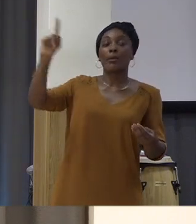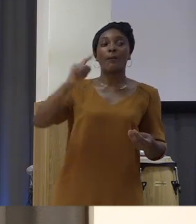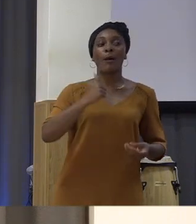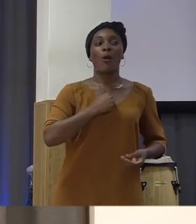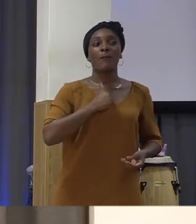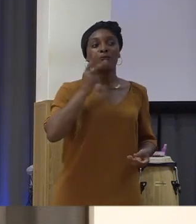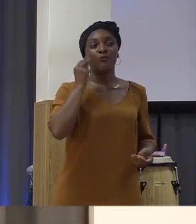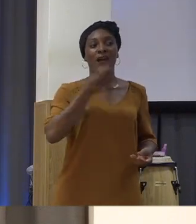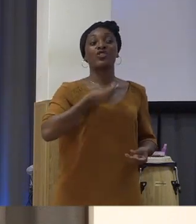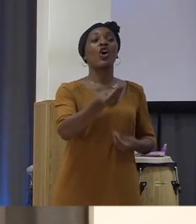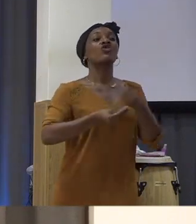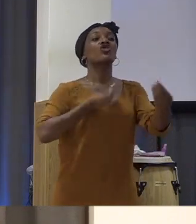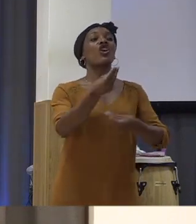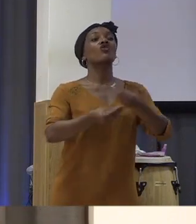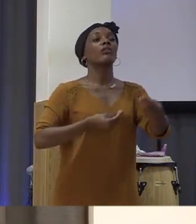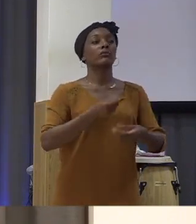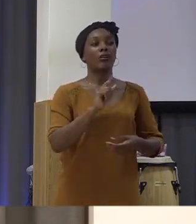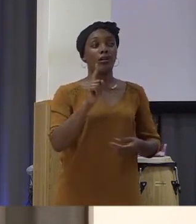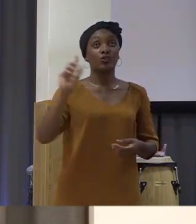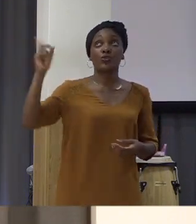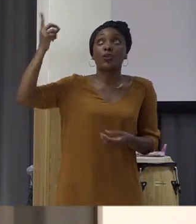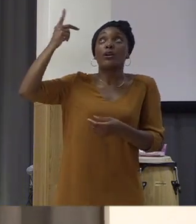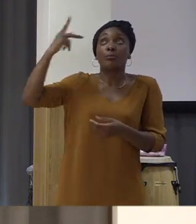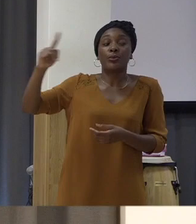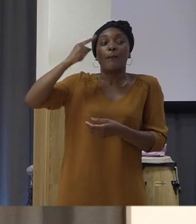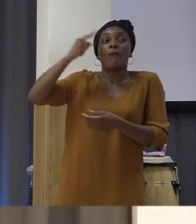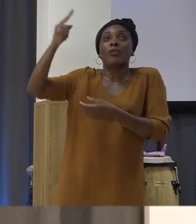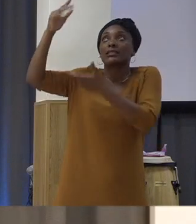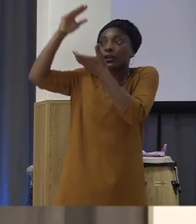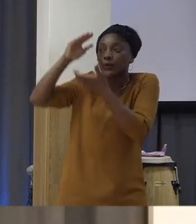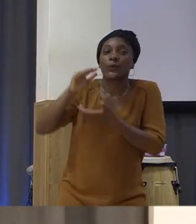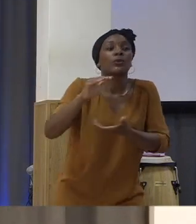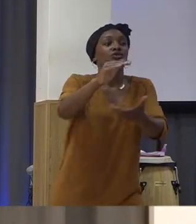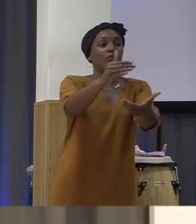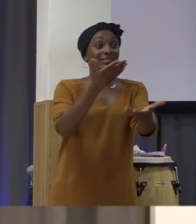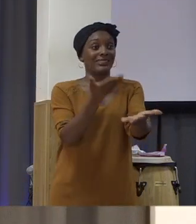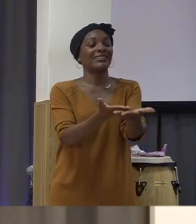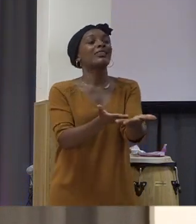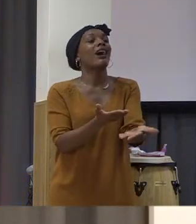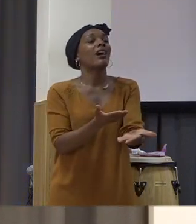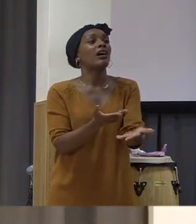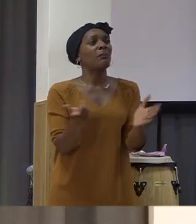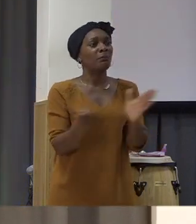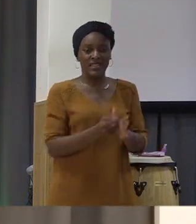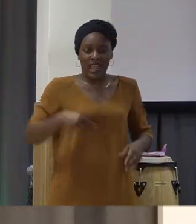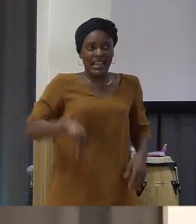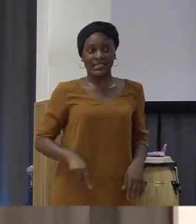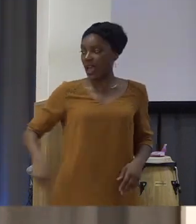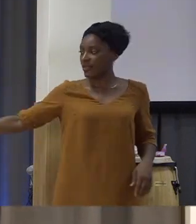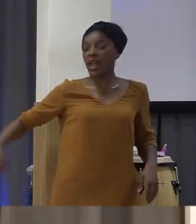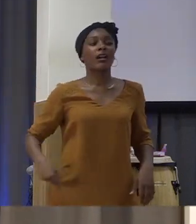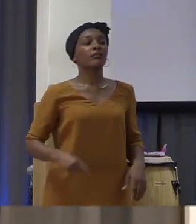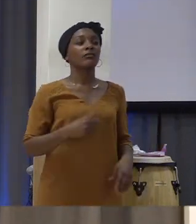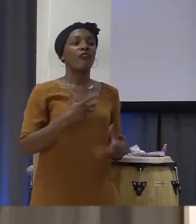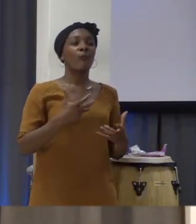pas la sienne. Et je remercie le Seigneur pour toutes ces pensées qui ont pu être apportées. Quand on est sur l'estrade, on n'est jamais là pour régler ses